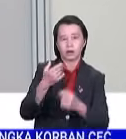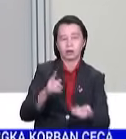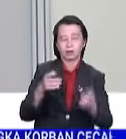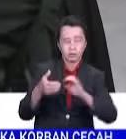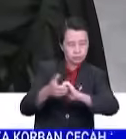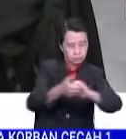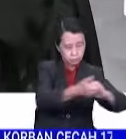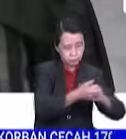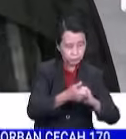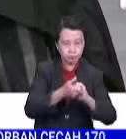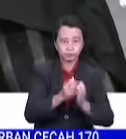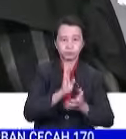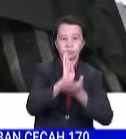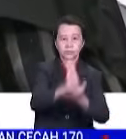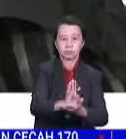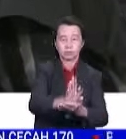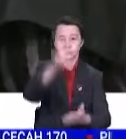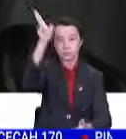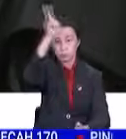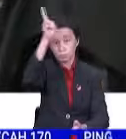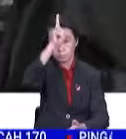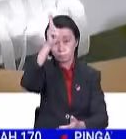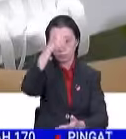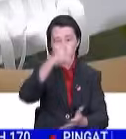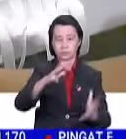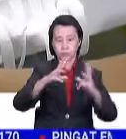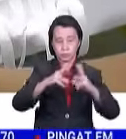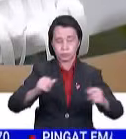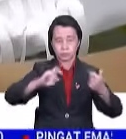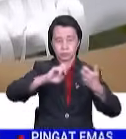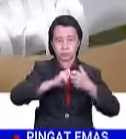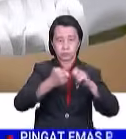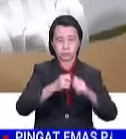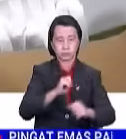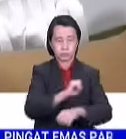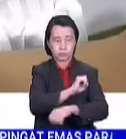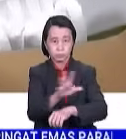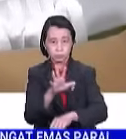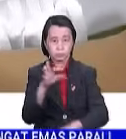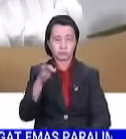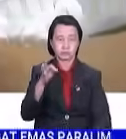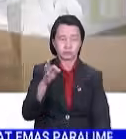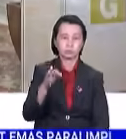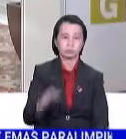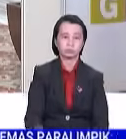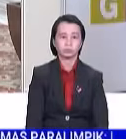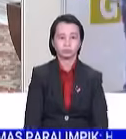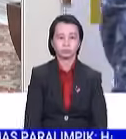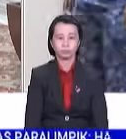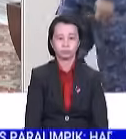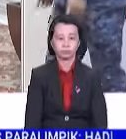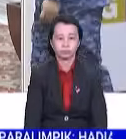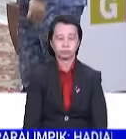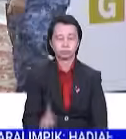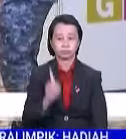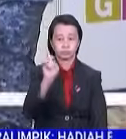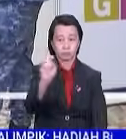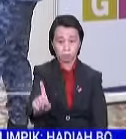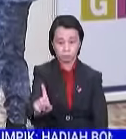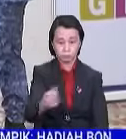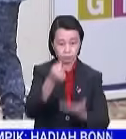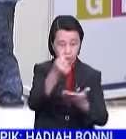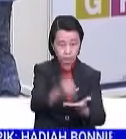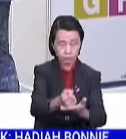kita berganti bahu membantu kerajaan dalam menangani krisis pada mycofix membahas ini mereka tampil memberikan